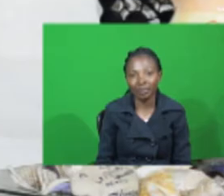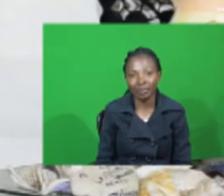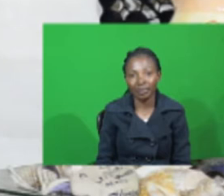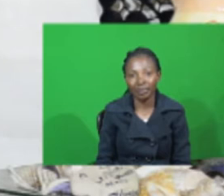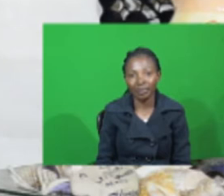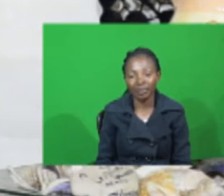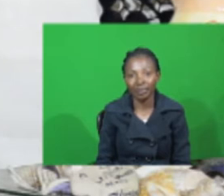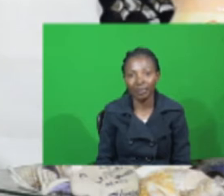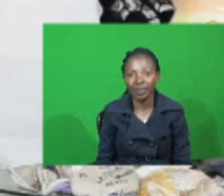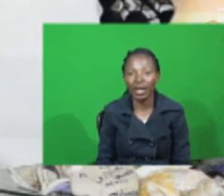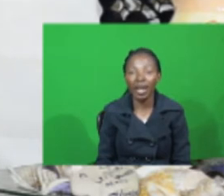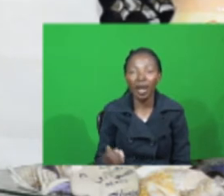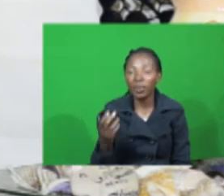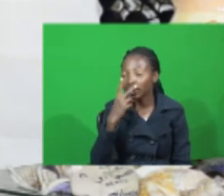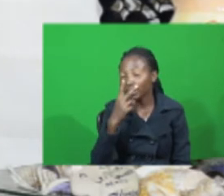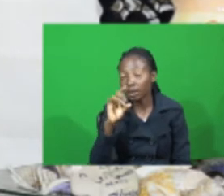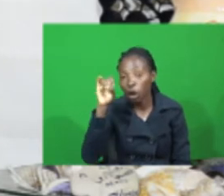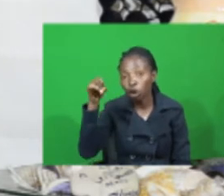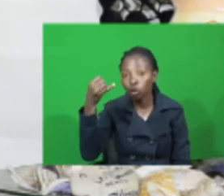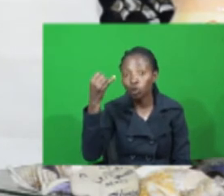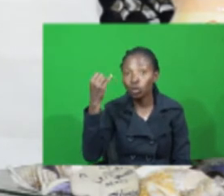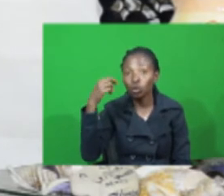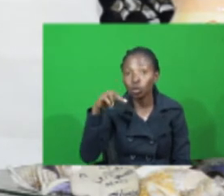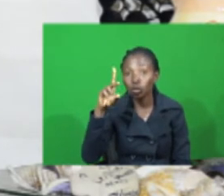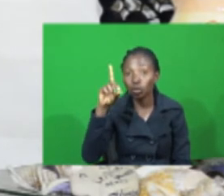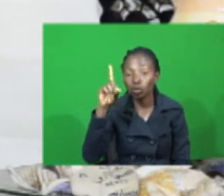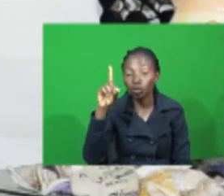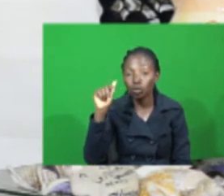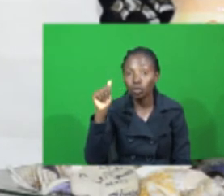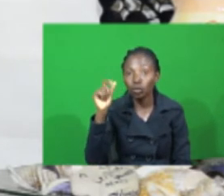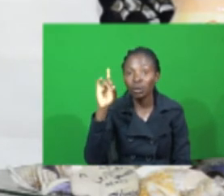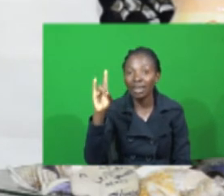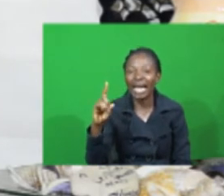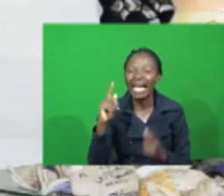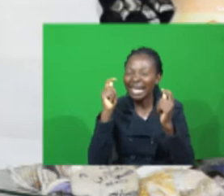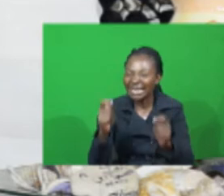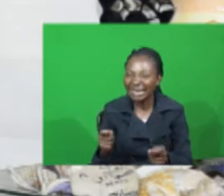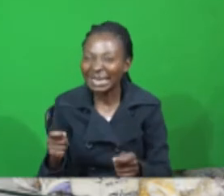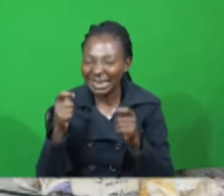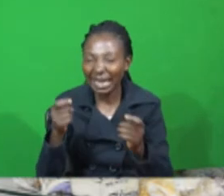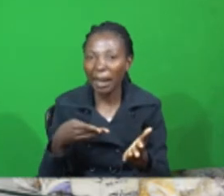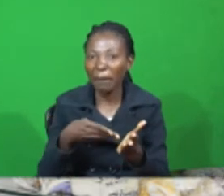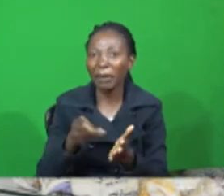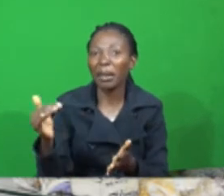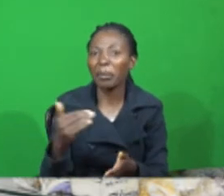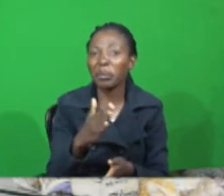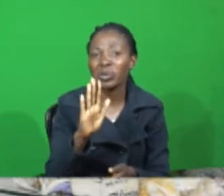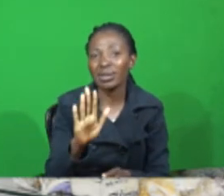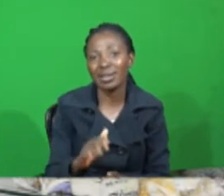wacho. Tanga tirikuona Judha ari kushingaira kuti abhadhare